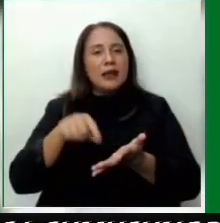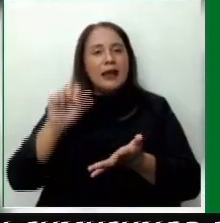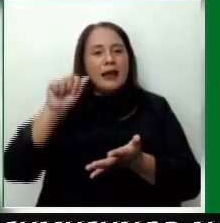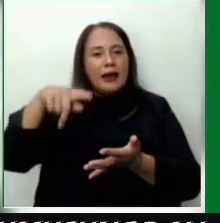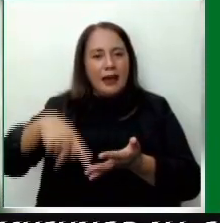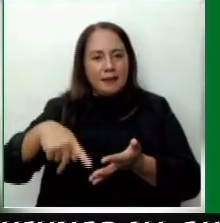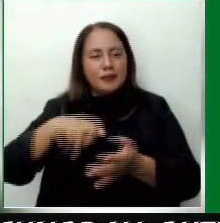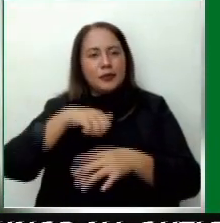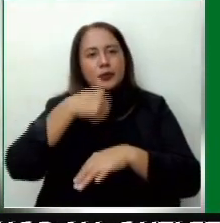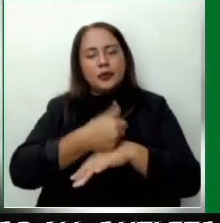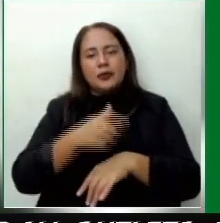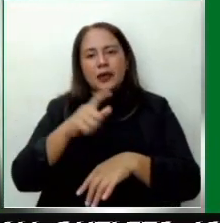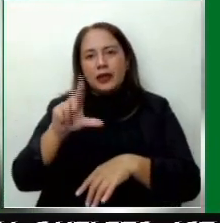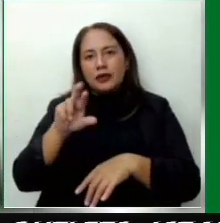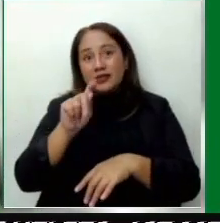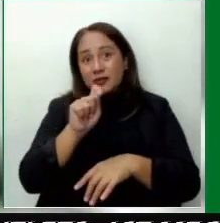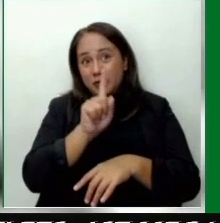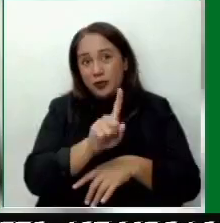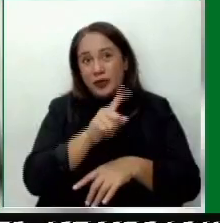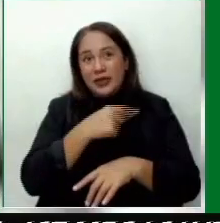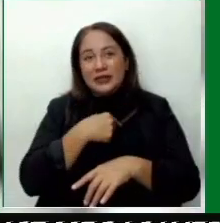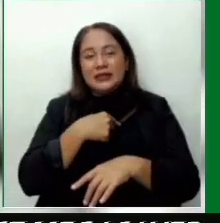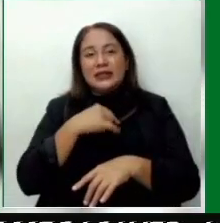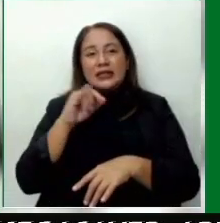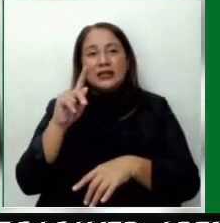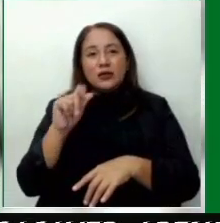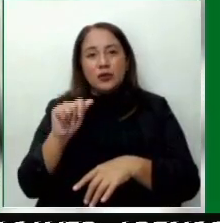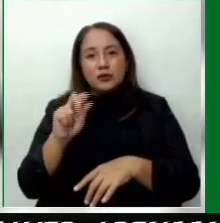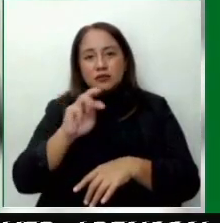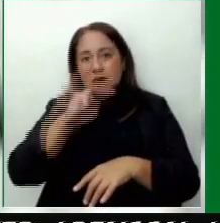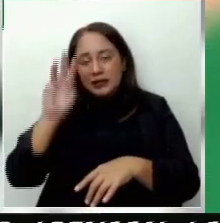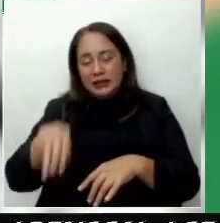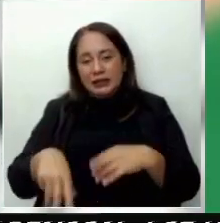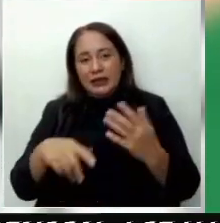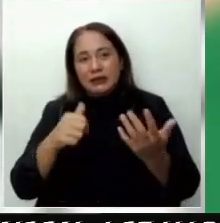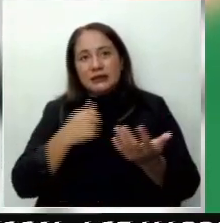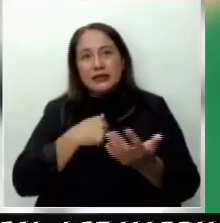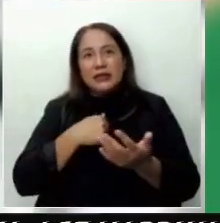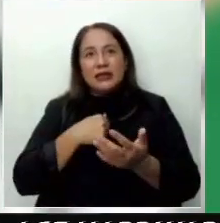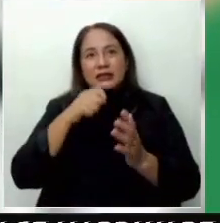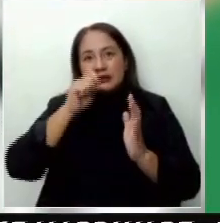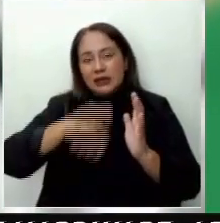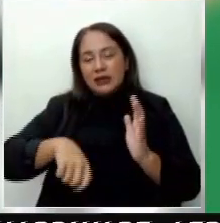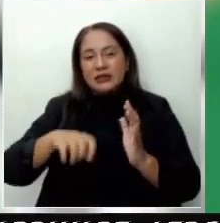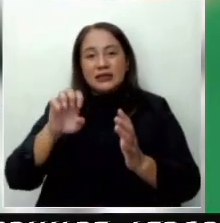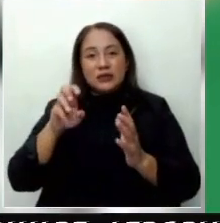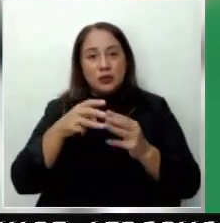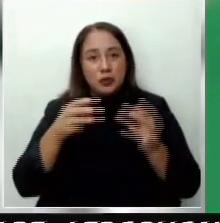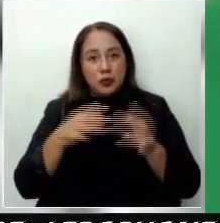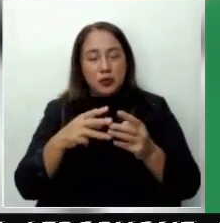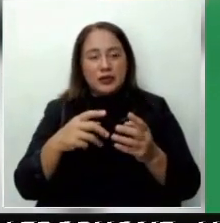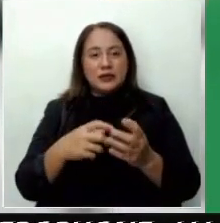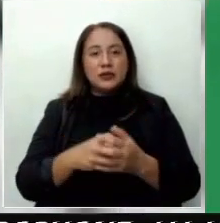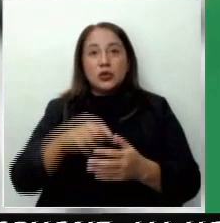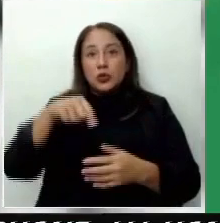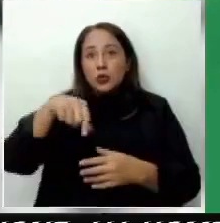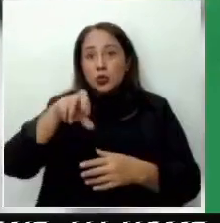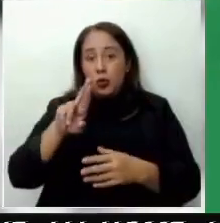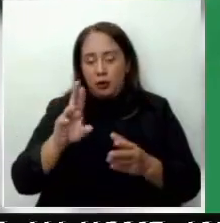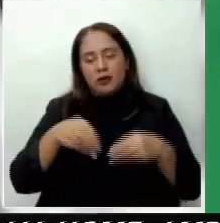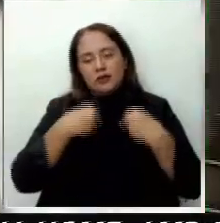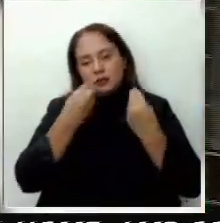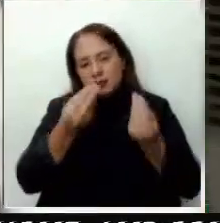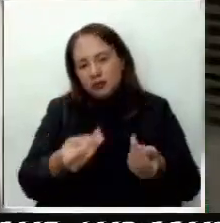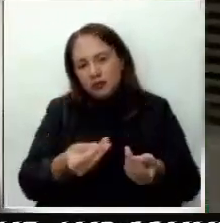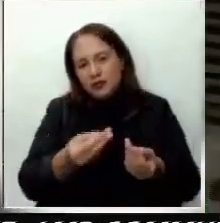LRT 1 na Ikot Manila app gamit ang inyong debit card o e-wallet. Imbes na ticket, QR code ang ibibigay sa inyong